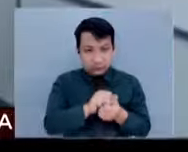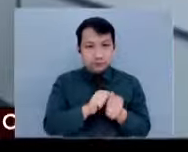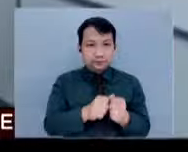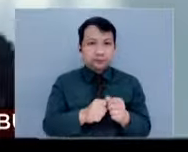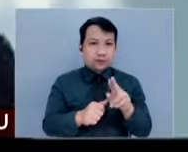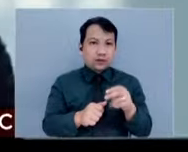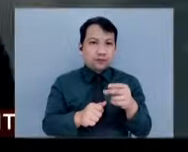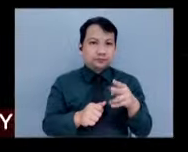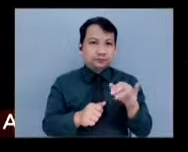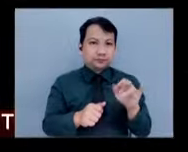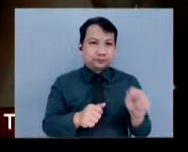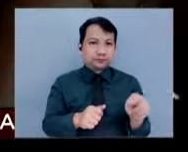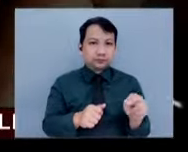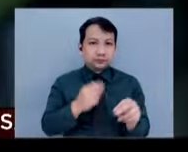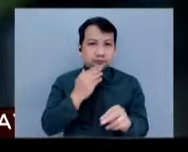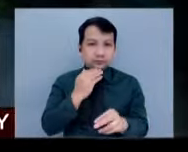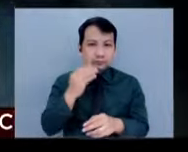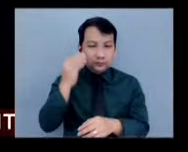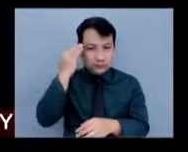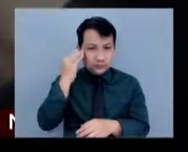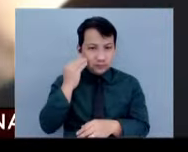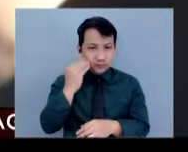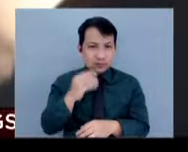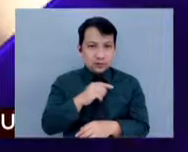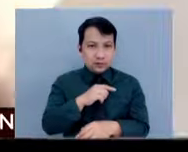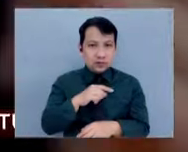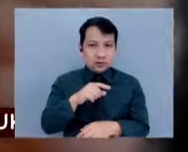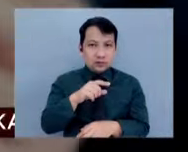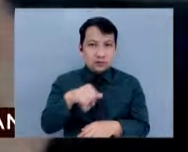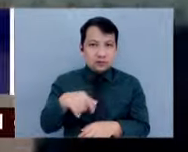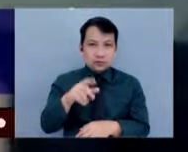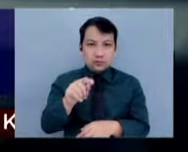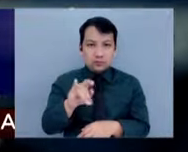sa romantic K-drama na Queen of Tears.